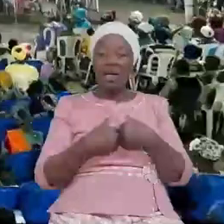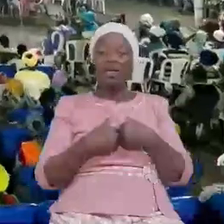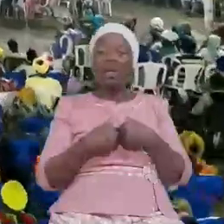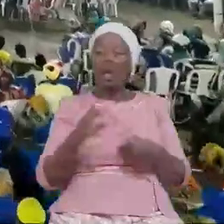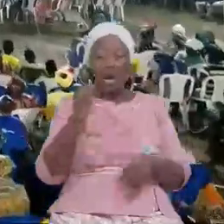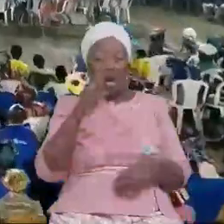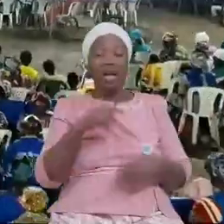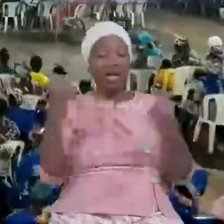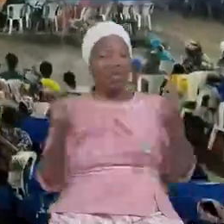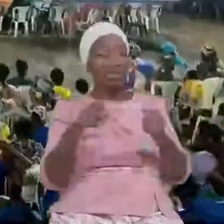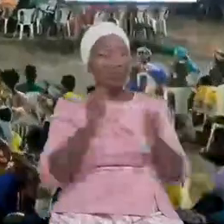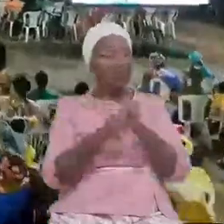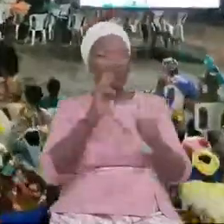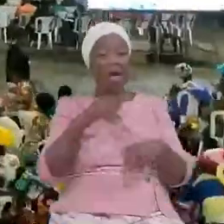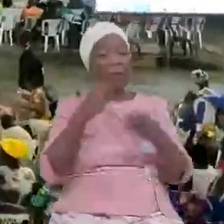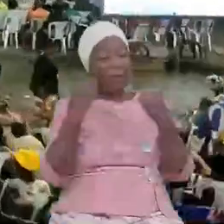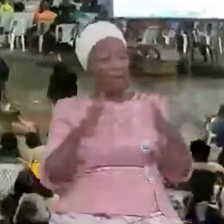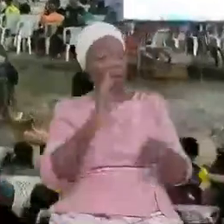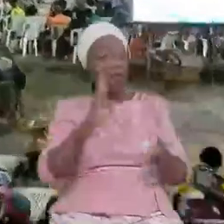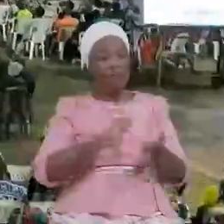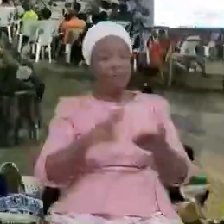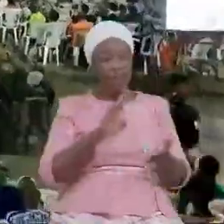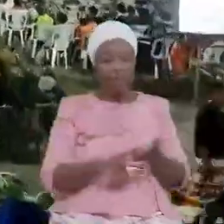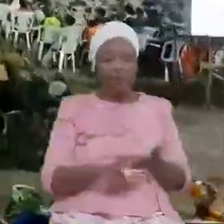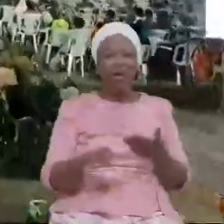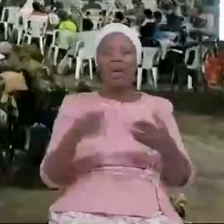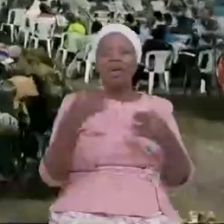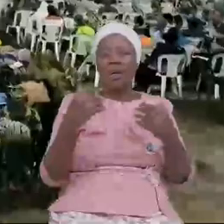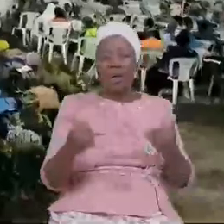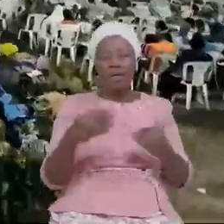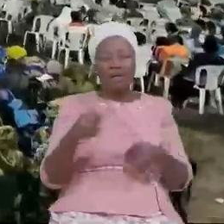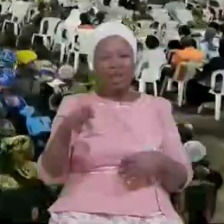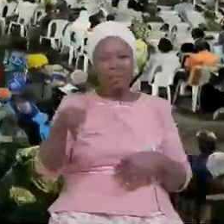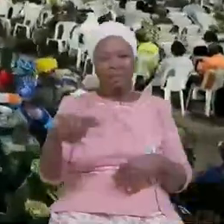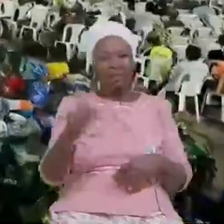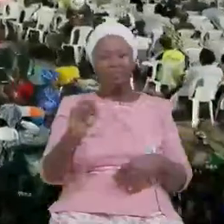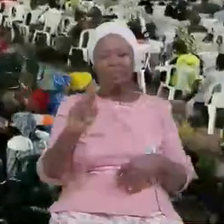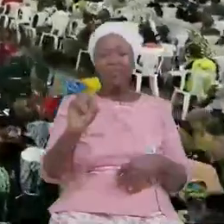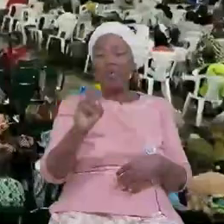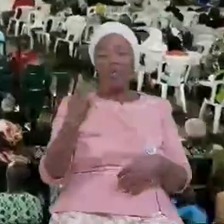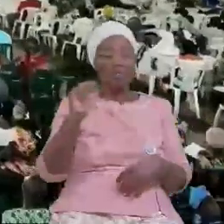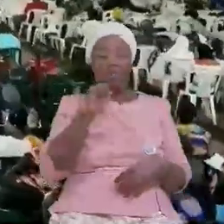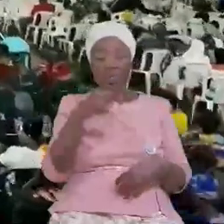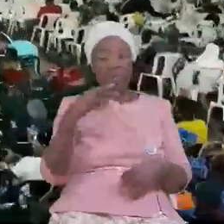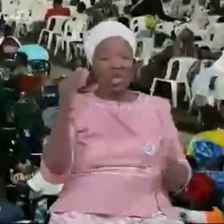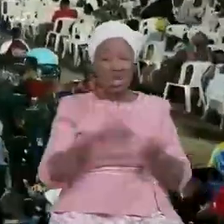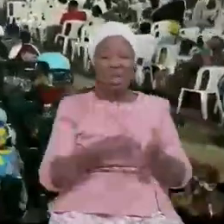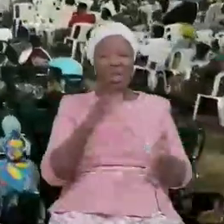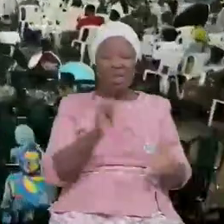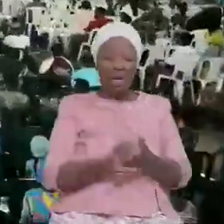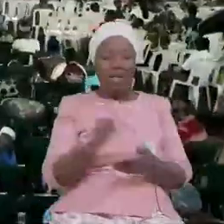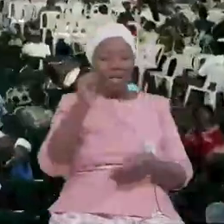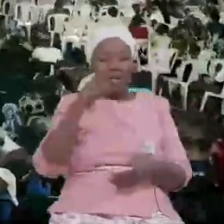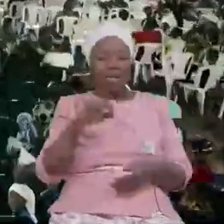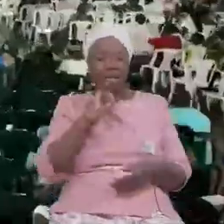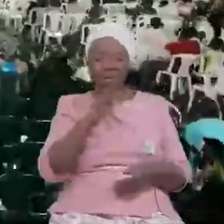étaient nombreux ont été pardonnés. Maintenant, le pharisien ne doit plus dire qu'elle est